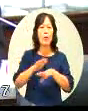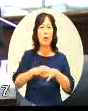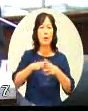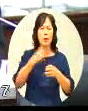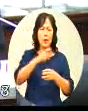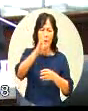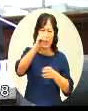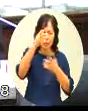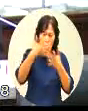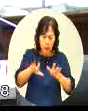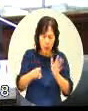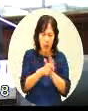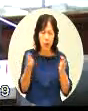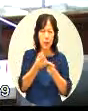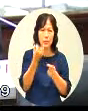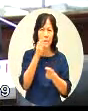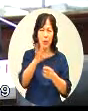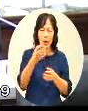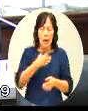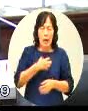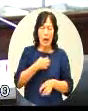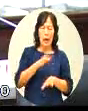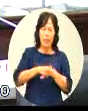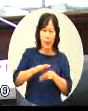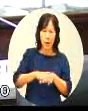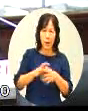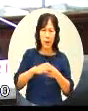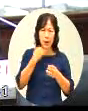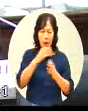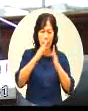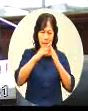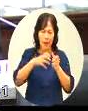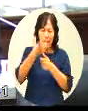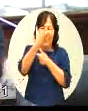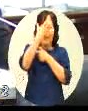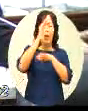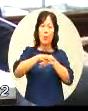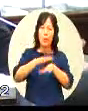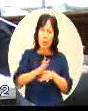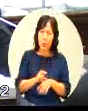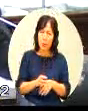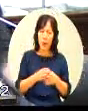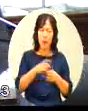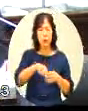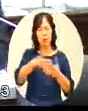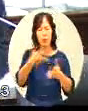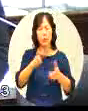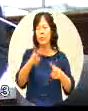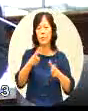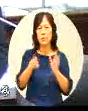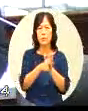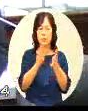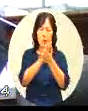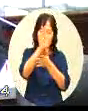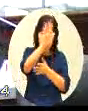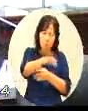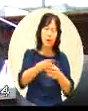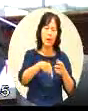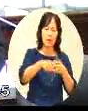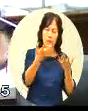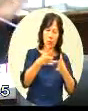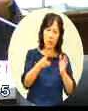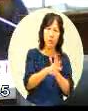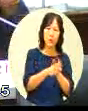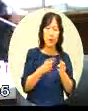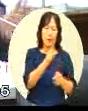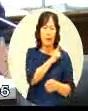件都觉得好、哦、很害怕，为什么这样，他会不会被骂？我觉得这个不是这个问题，这个是末端的问题，我们永远